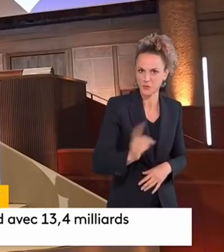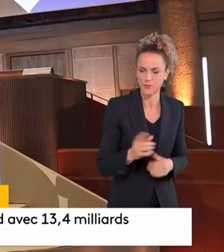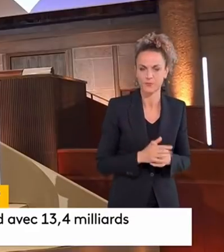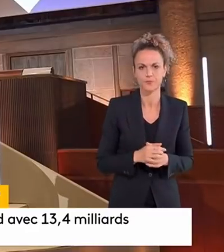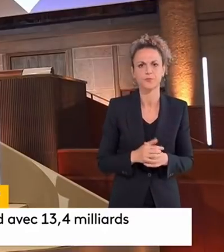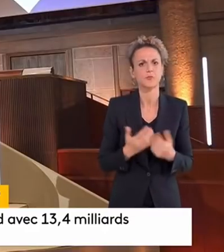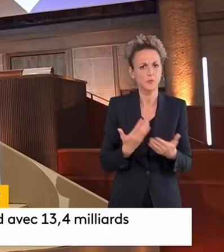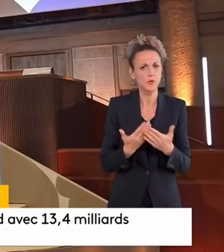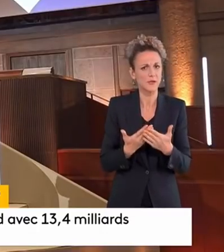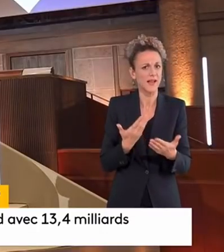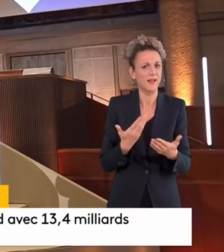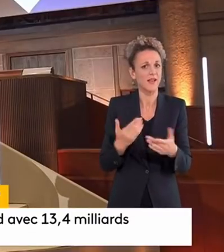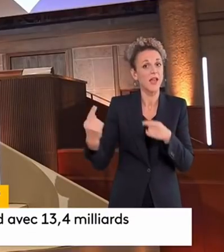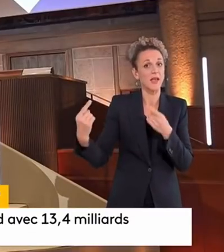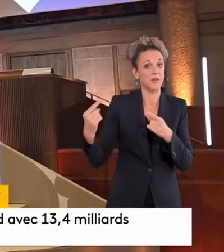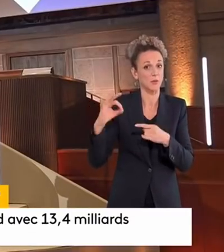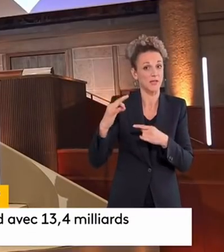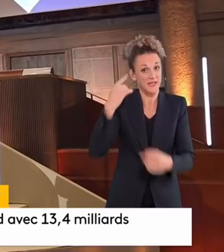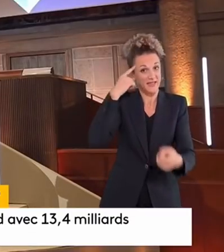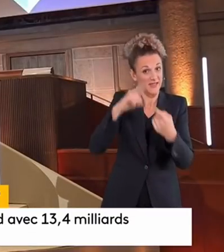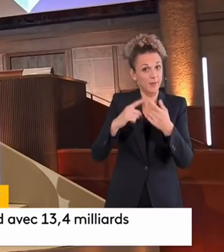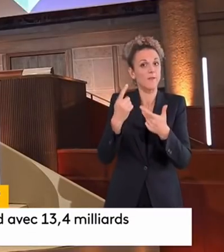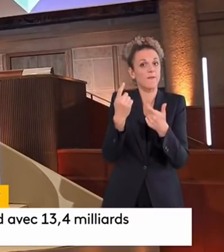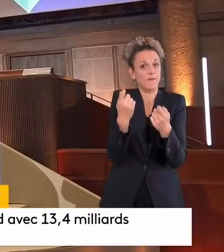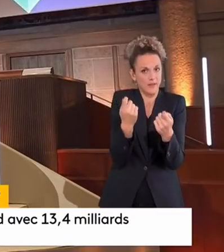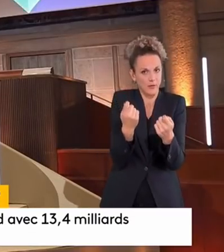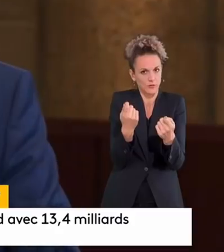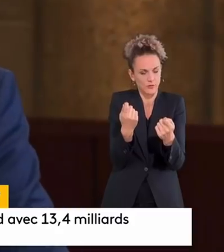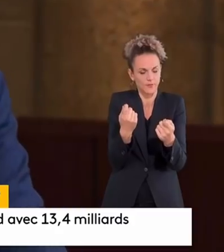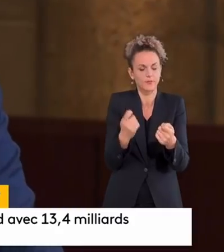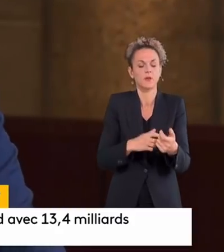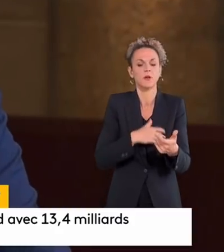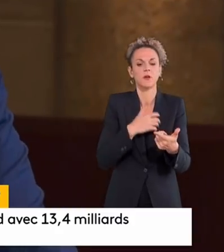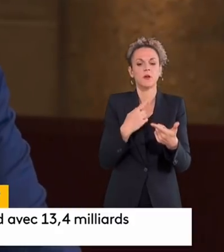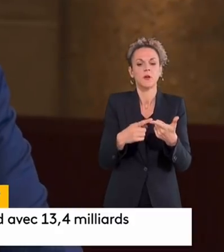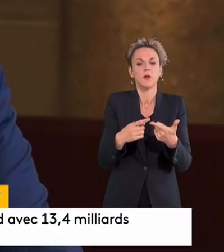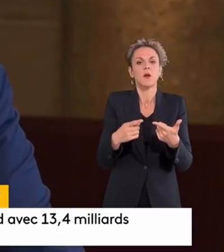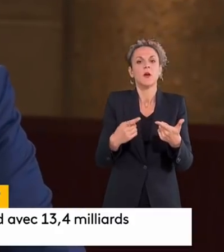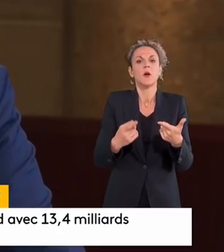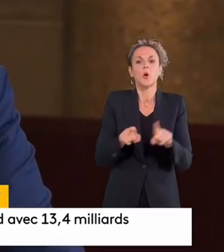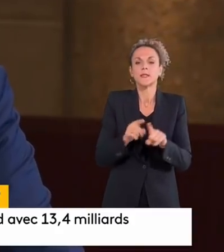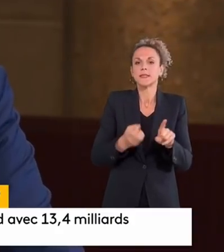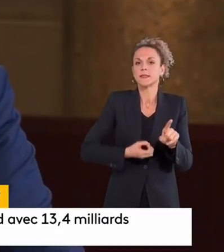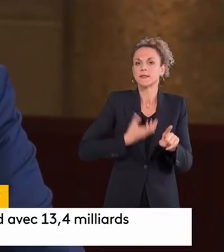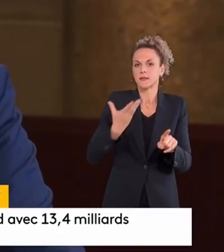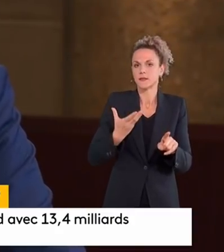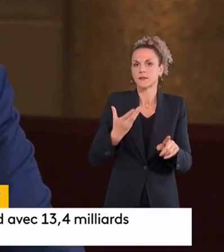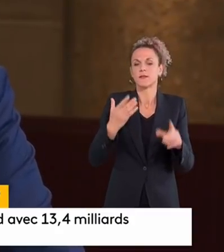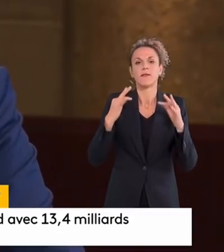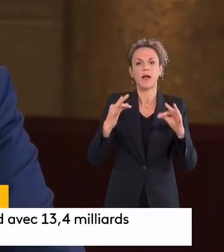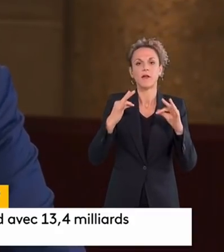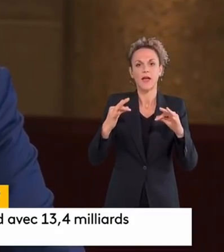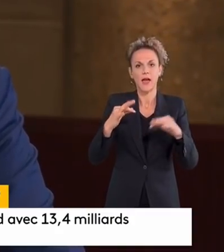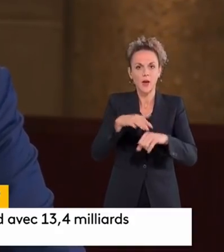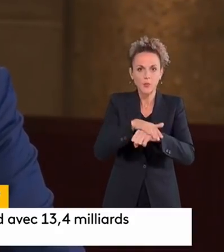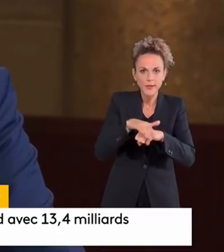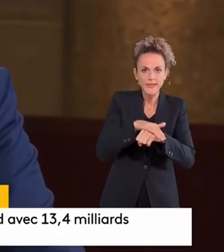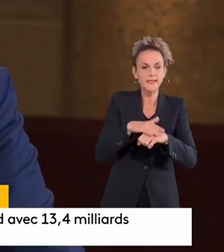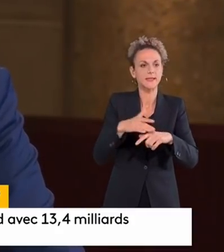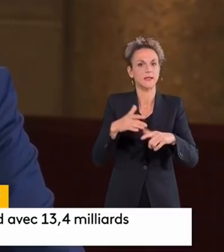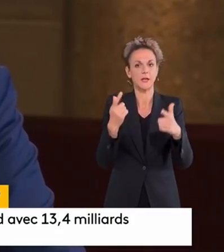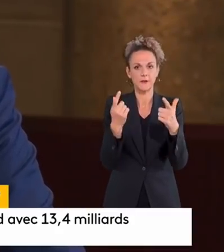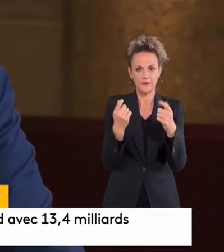finance. J'ai parlé de probité en politique et surtout en finance, car je